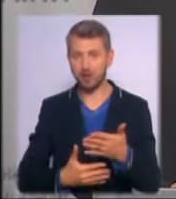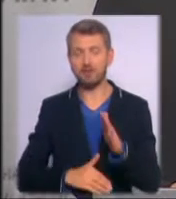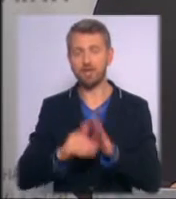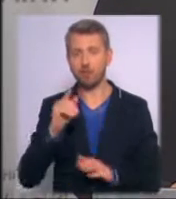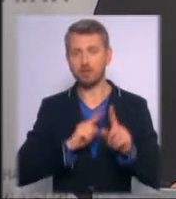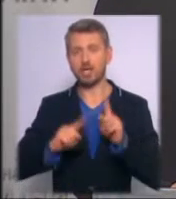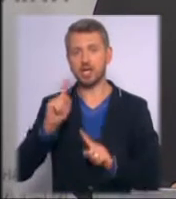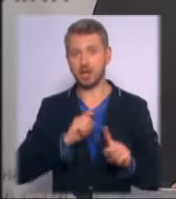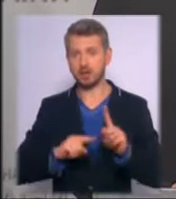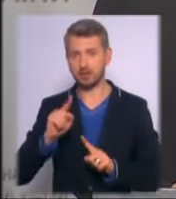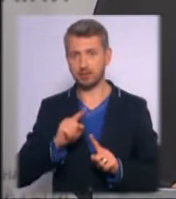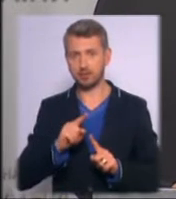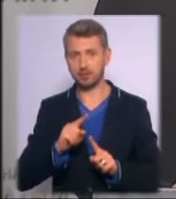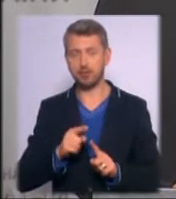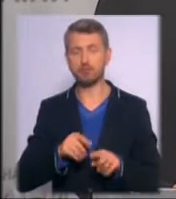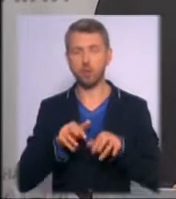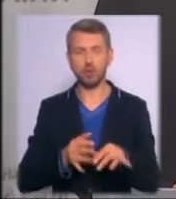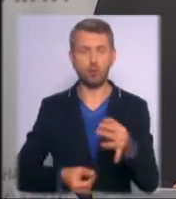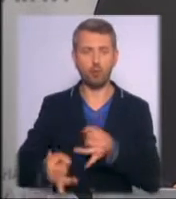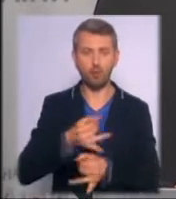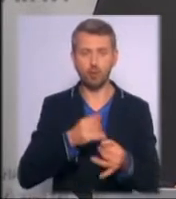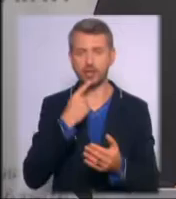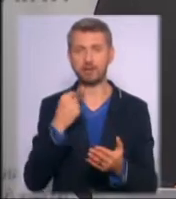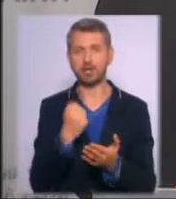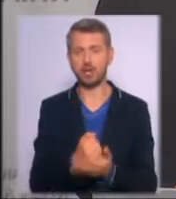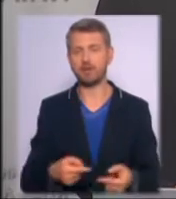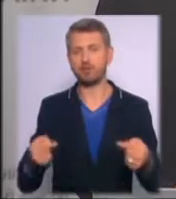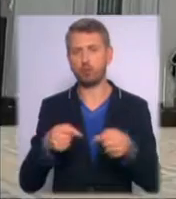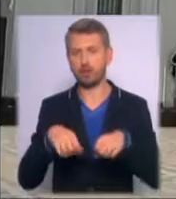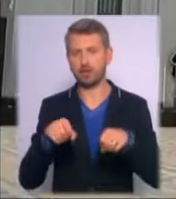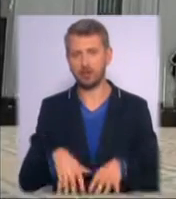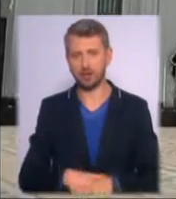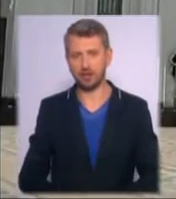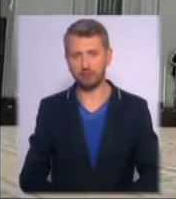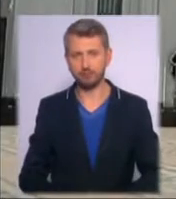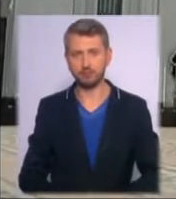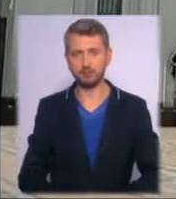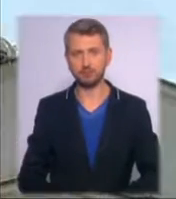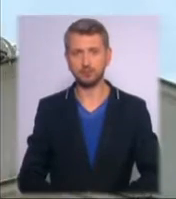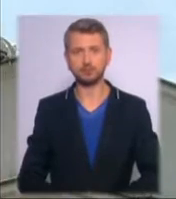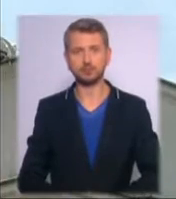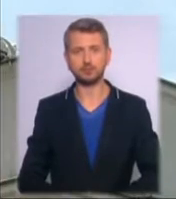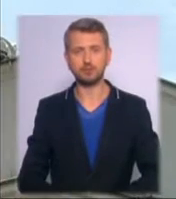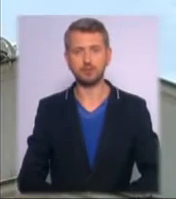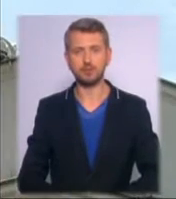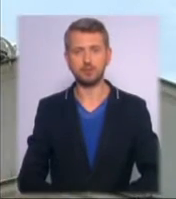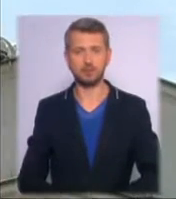Раді пройти обговорення і прийняти відповідні рішення. Наталія Біловол, Віталій Воротняк, телеканал